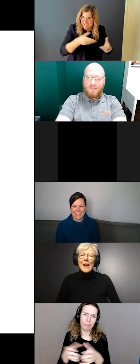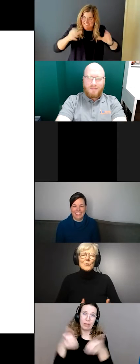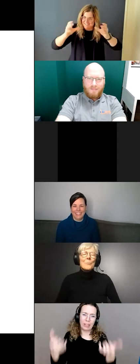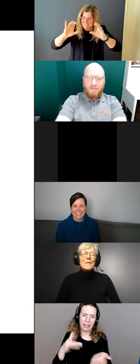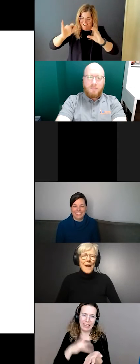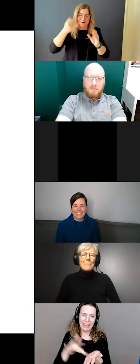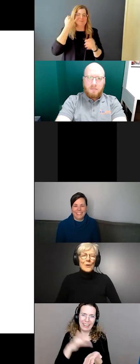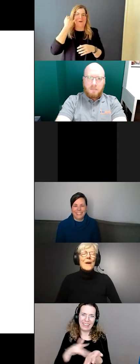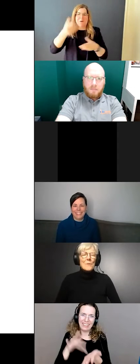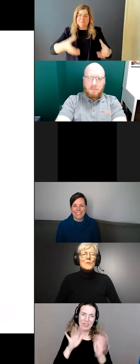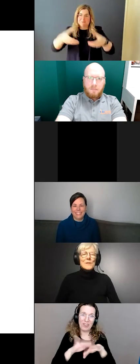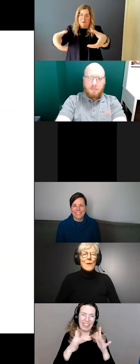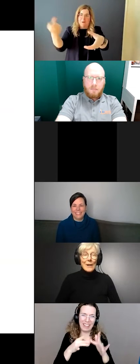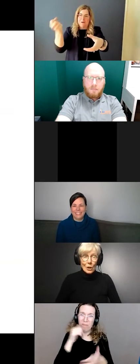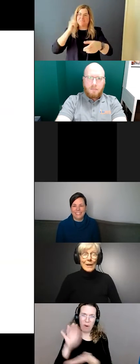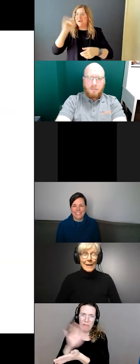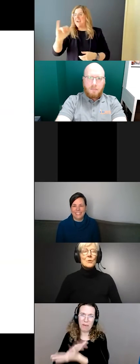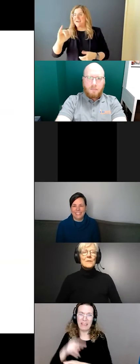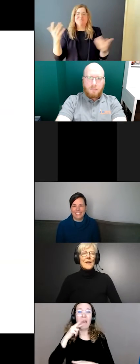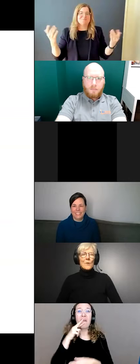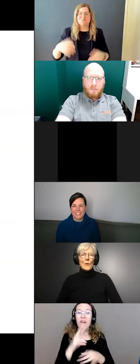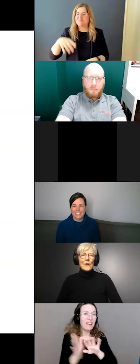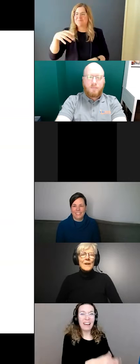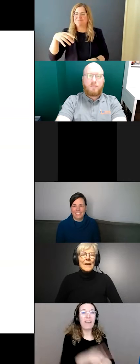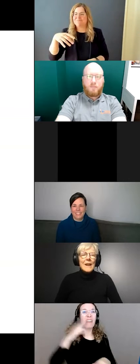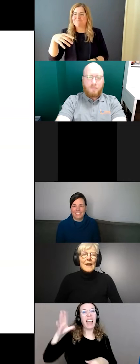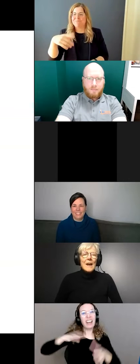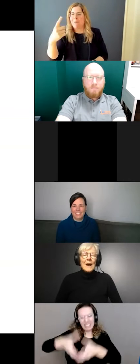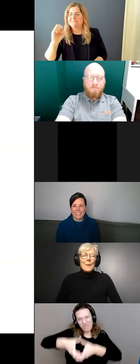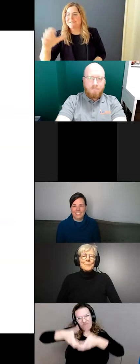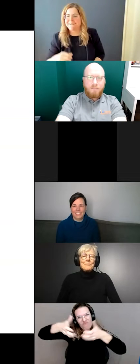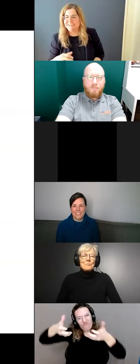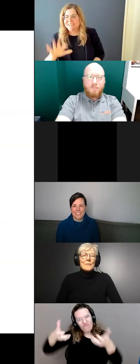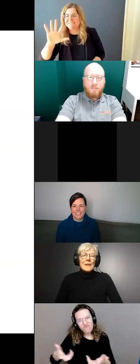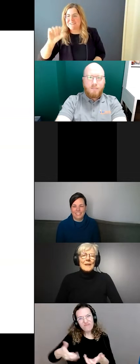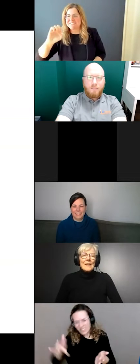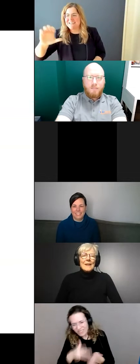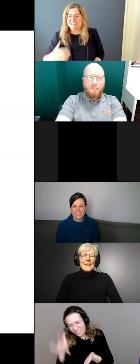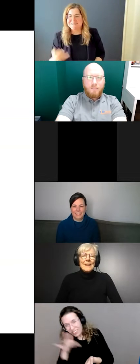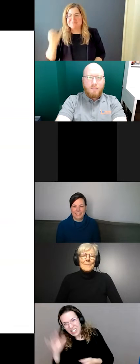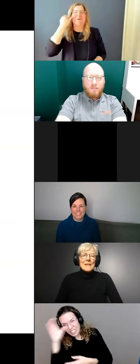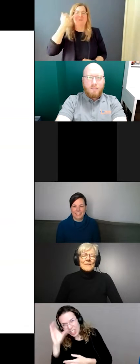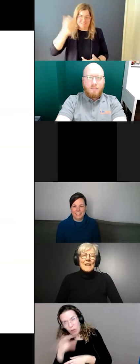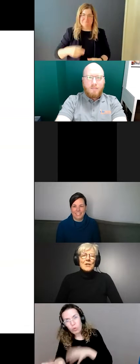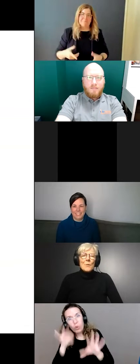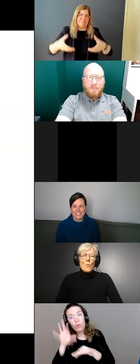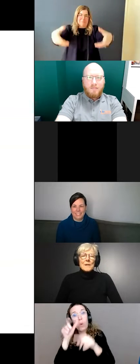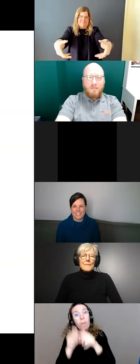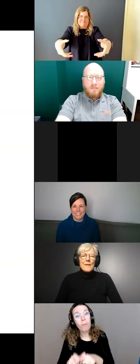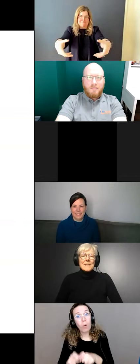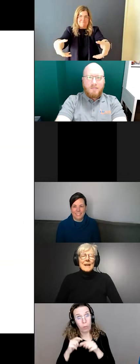le dictionnaire, pas le dictionnaire en ligne, mais en fait, le vrai dictionnaire ancien, très épais qu'on